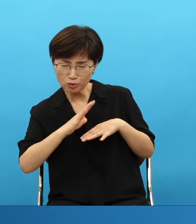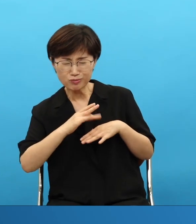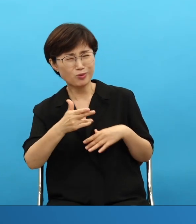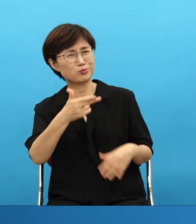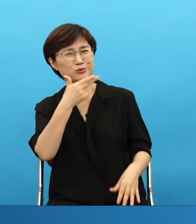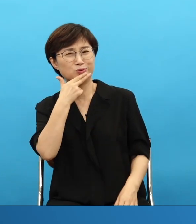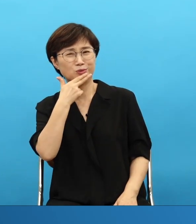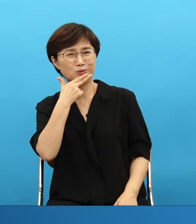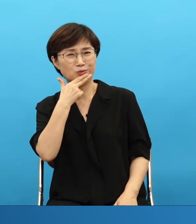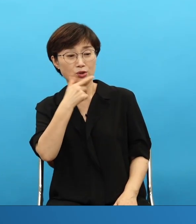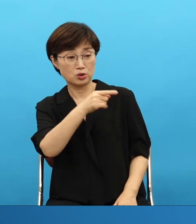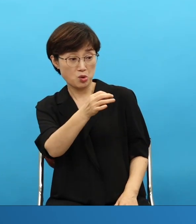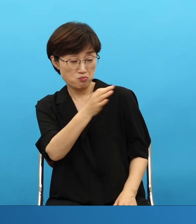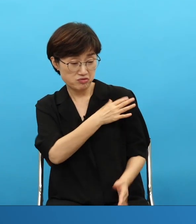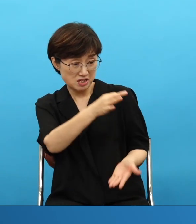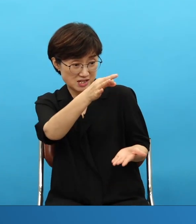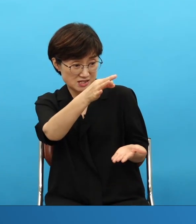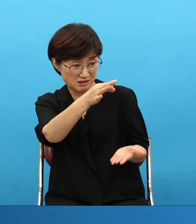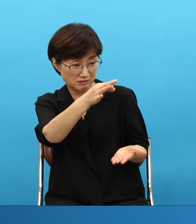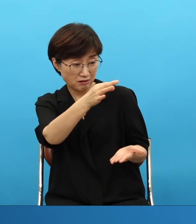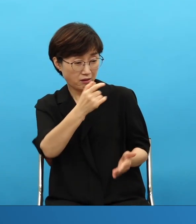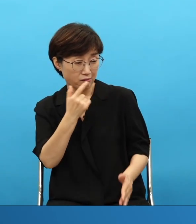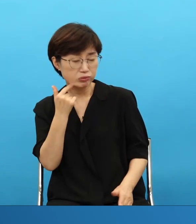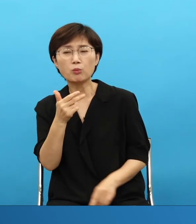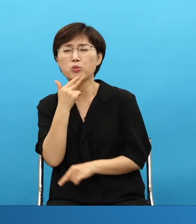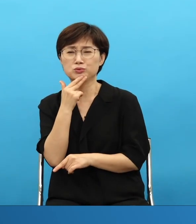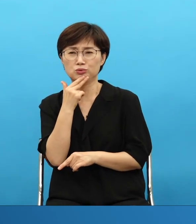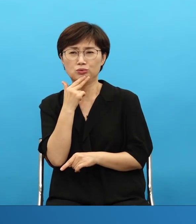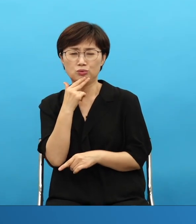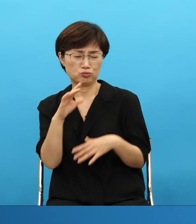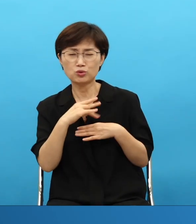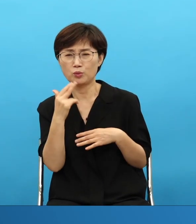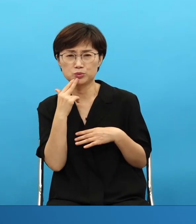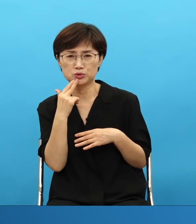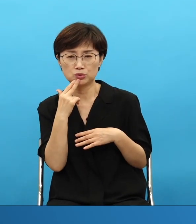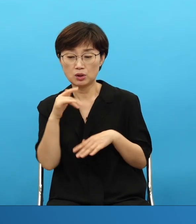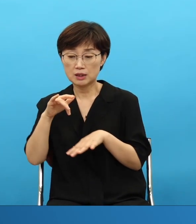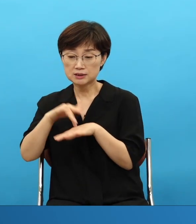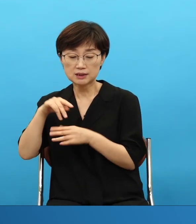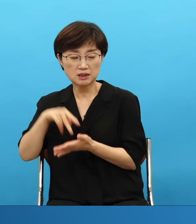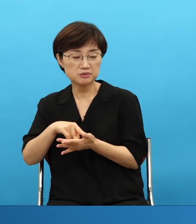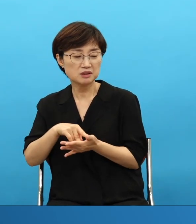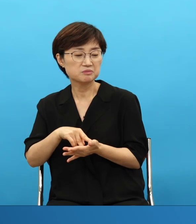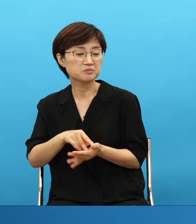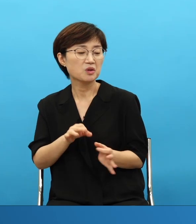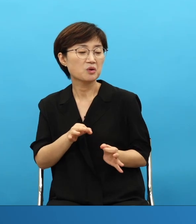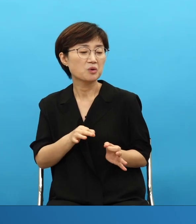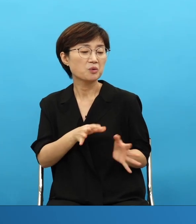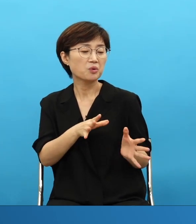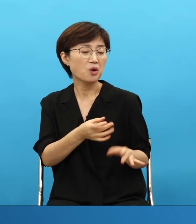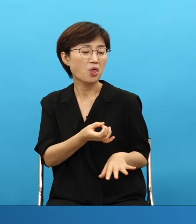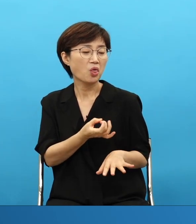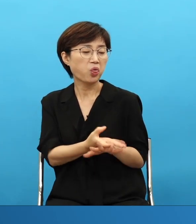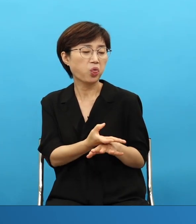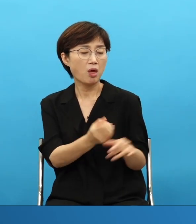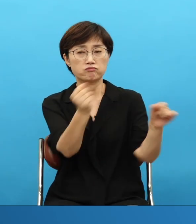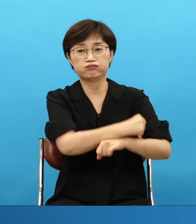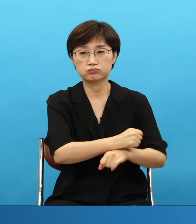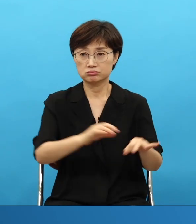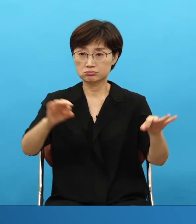재산 부러워하지 않습니다. They're not afraid of your ability 무너뜨리는 간단하니까. or your wealth. It's easy to topple you